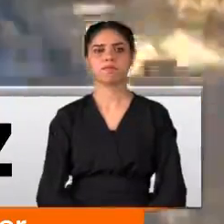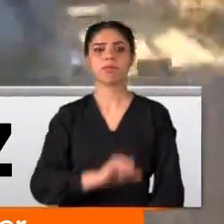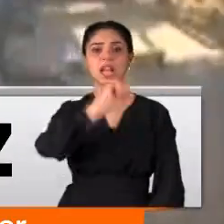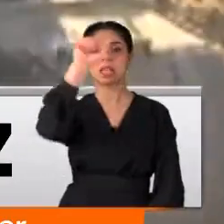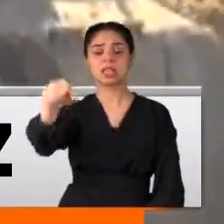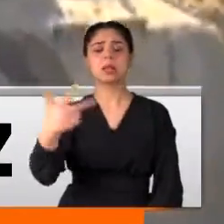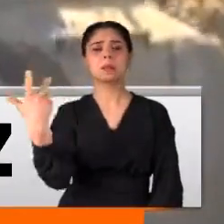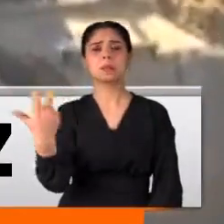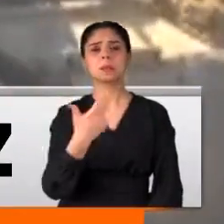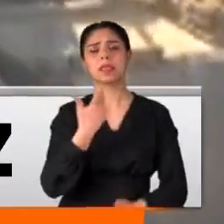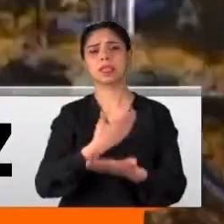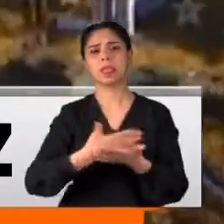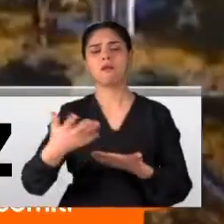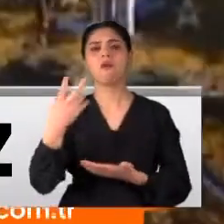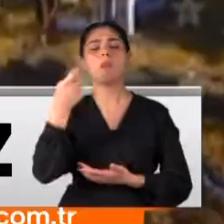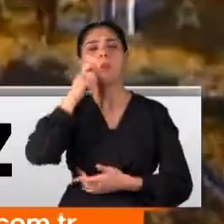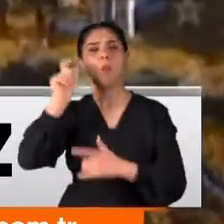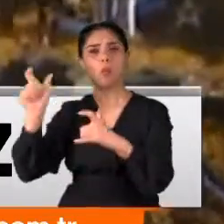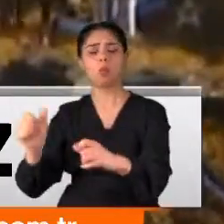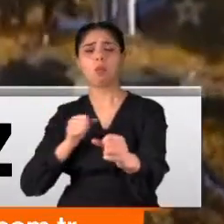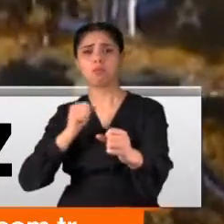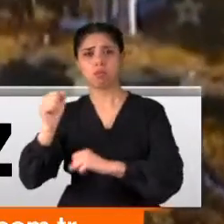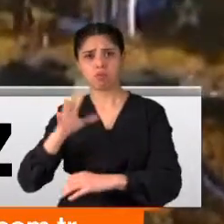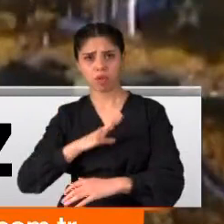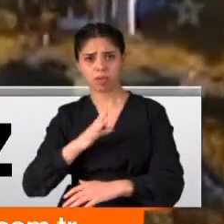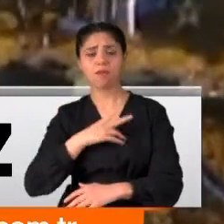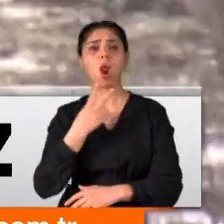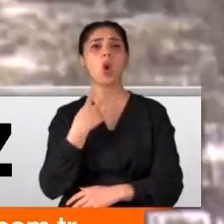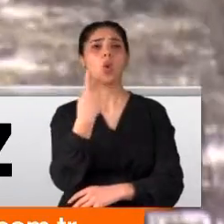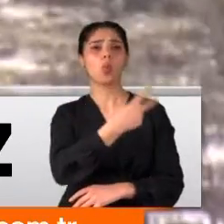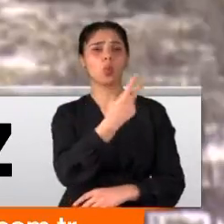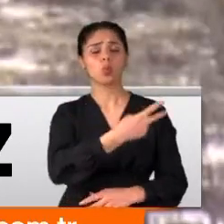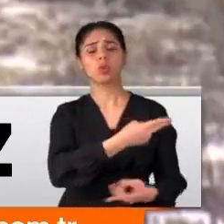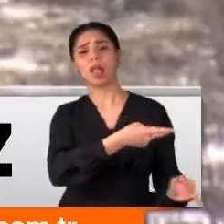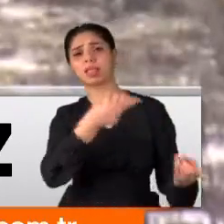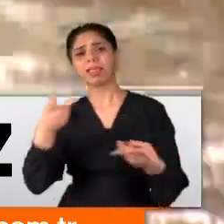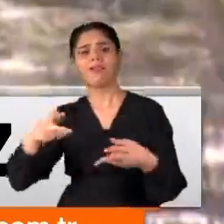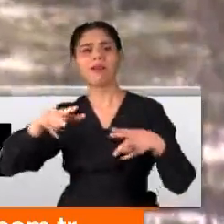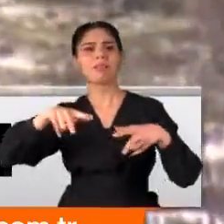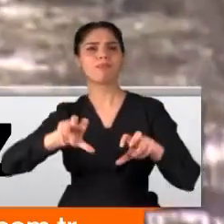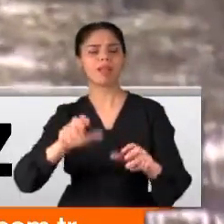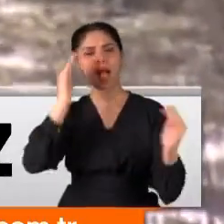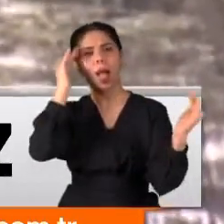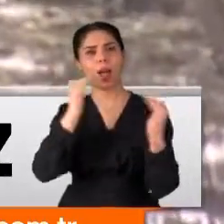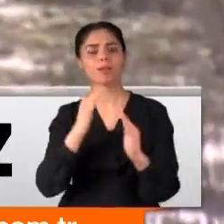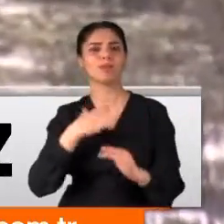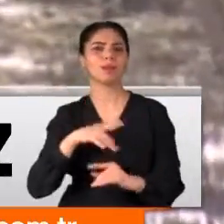Saldırılar son sürat devam ediyor. Ukrayna ise hem direniyor hem de Rusya'yı masaya oturtmaya çalışıyor.